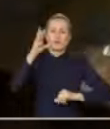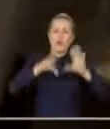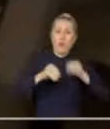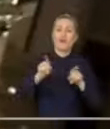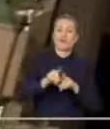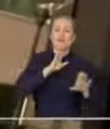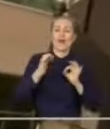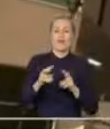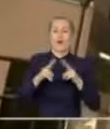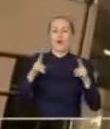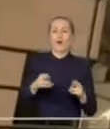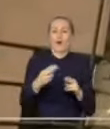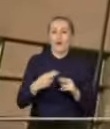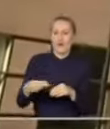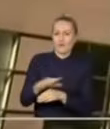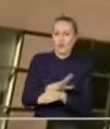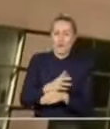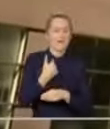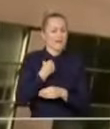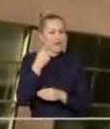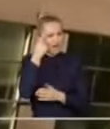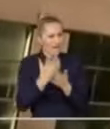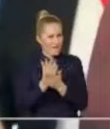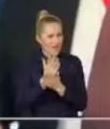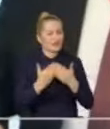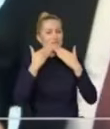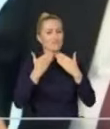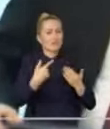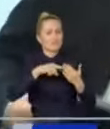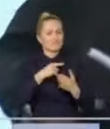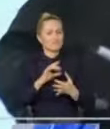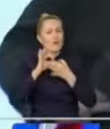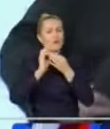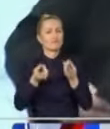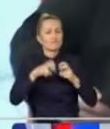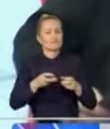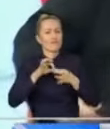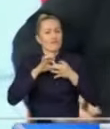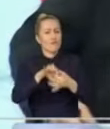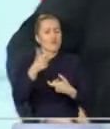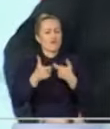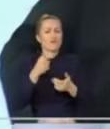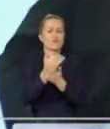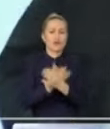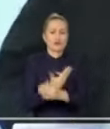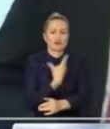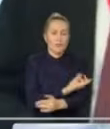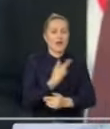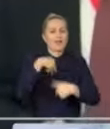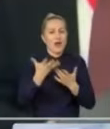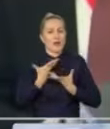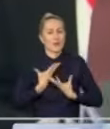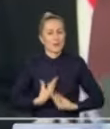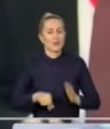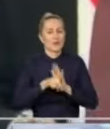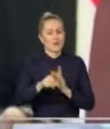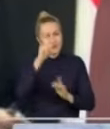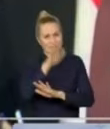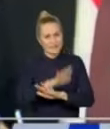pandemii. Głęboko wierzę, że poprzez wdrażanie narodowych systemów szczepień przyniesiemy wkrótce ulgę naszym społeczeństwom i